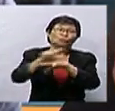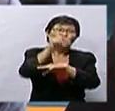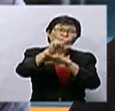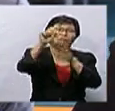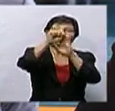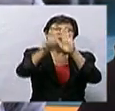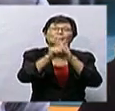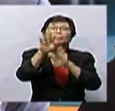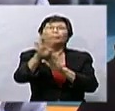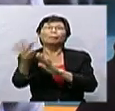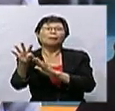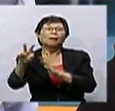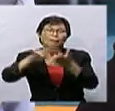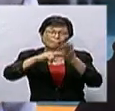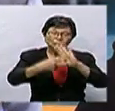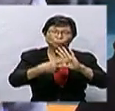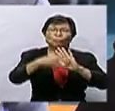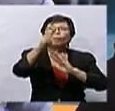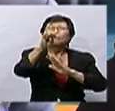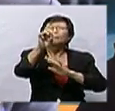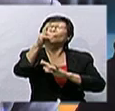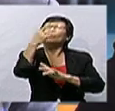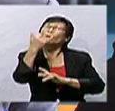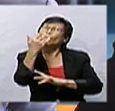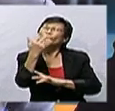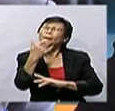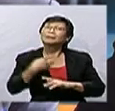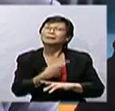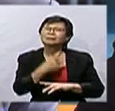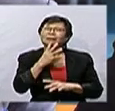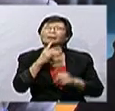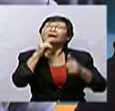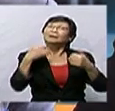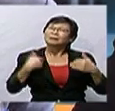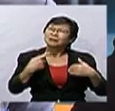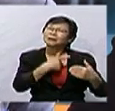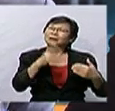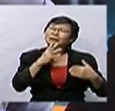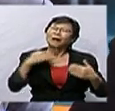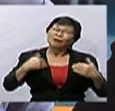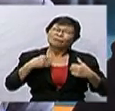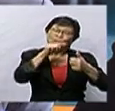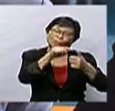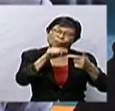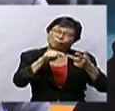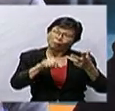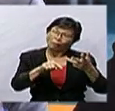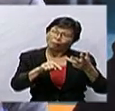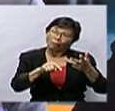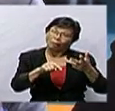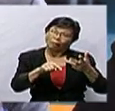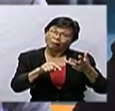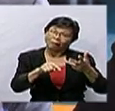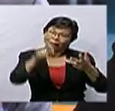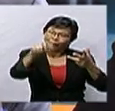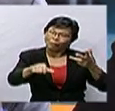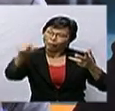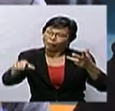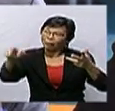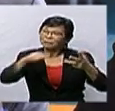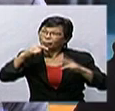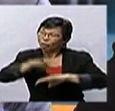section 44 tersebut. Maksudnya merit-merit kenapa? Okey, kita cakap ada beberapa perkara yang anak guam kami tidak berpuas